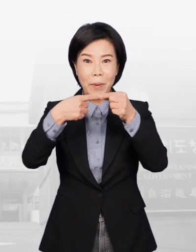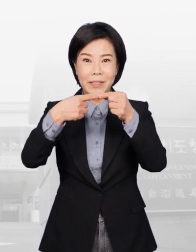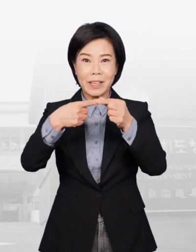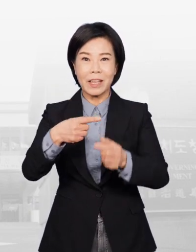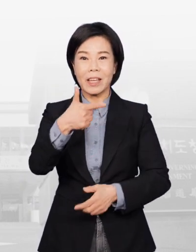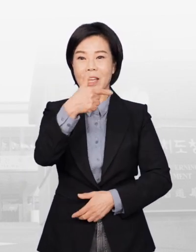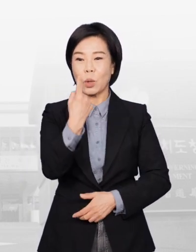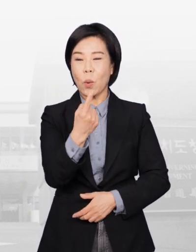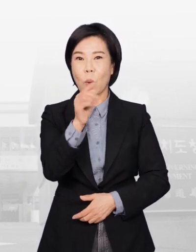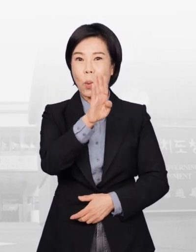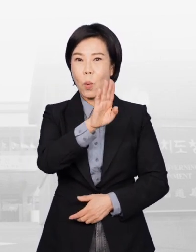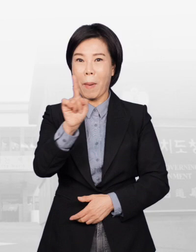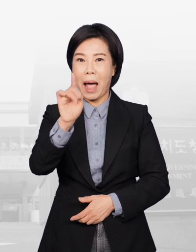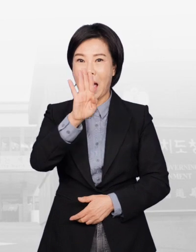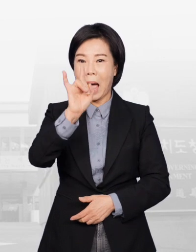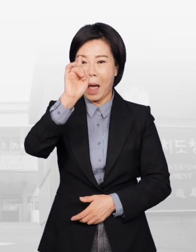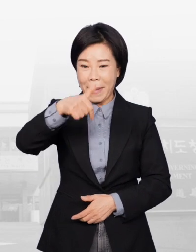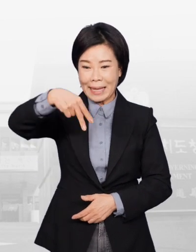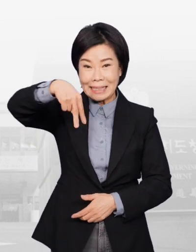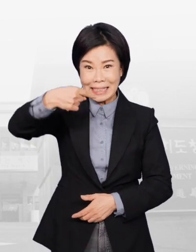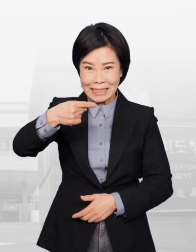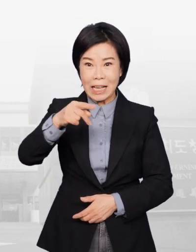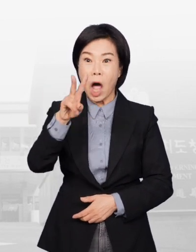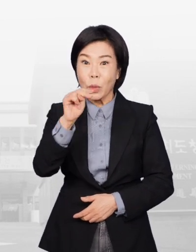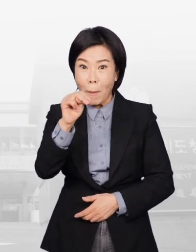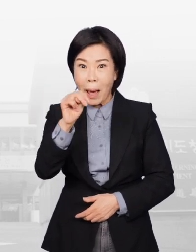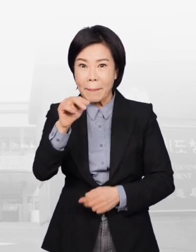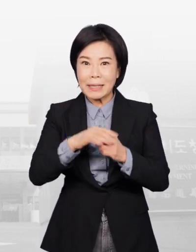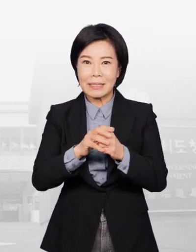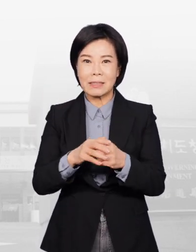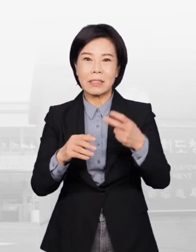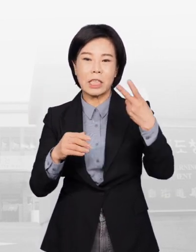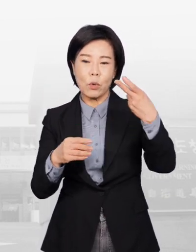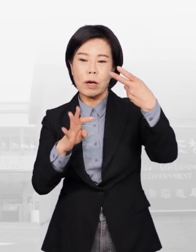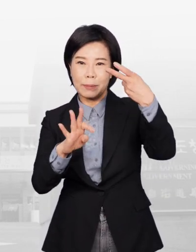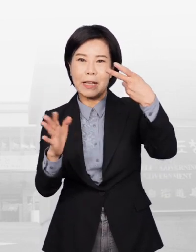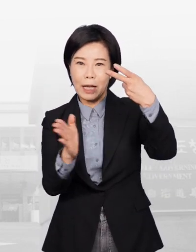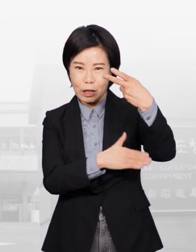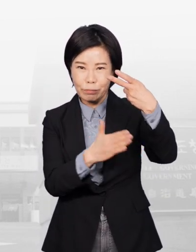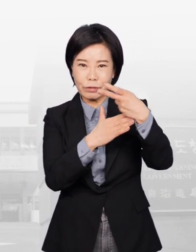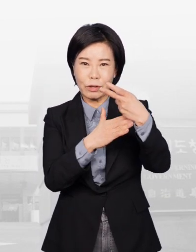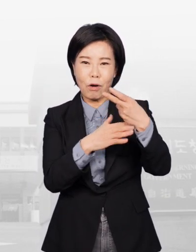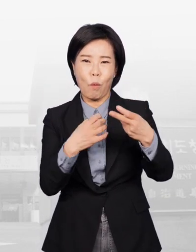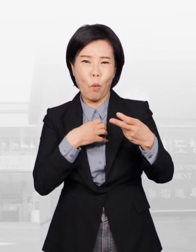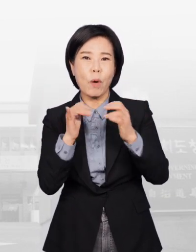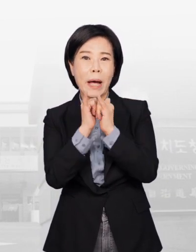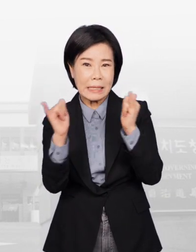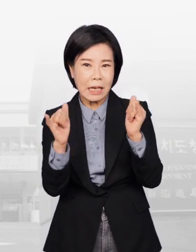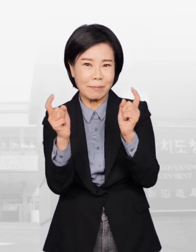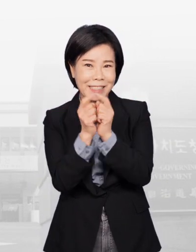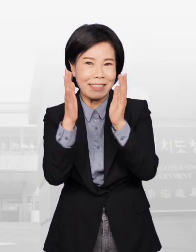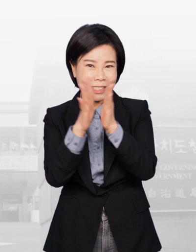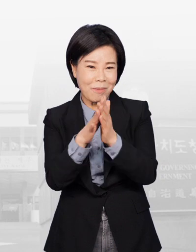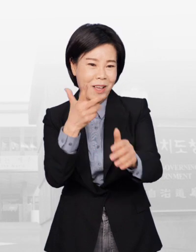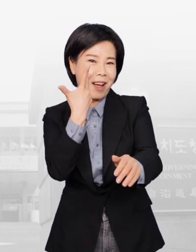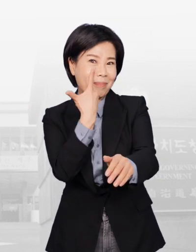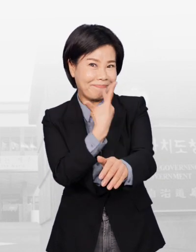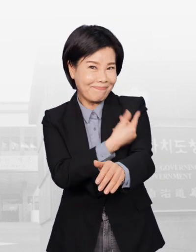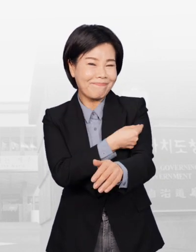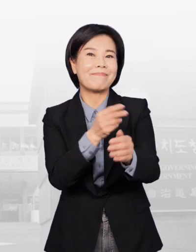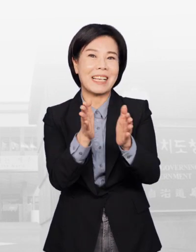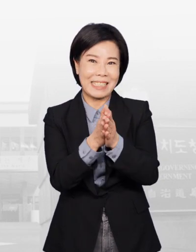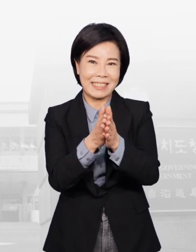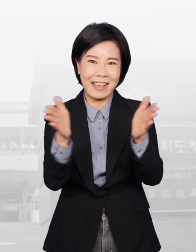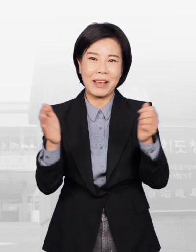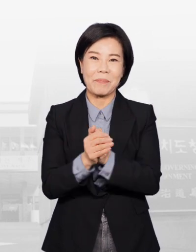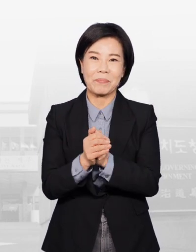해시태그 첫 번째, 노바백스입니다. 제주도는 이번 달 14일부터 고위험군을 대상으로 노바백스 백신 접종을